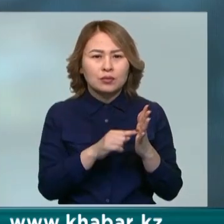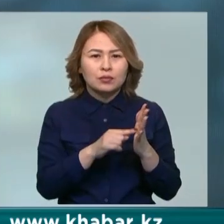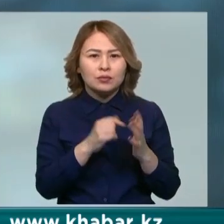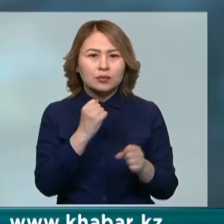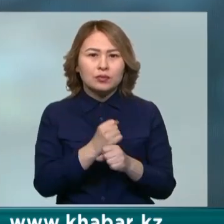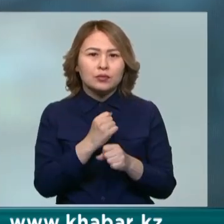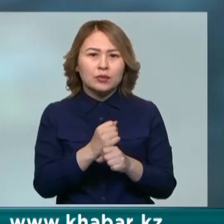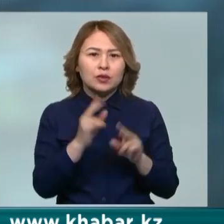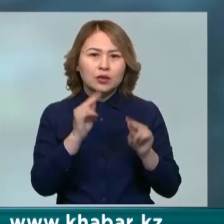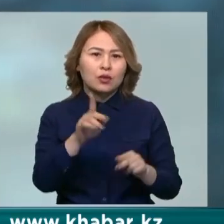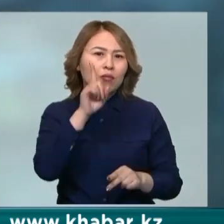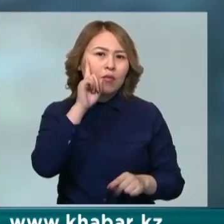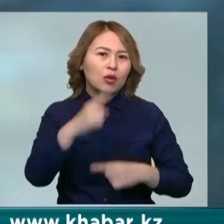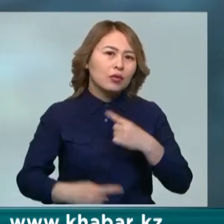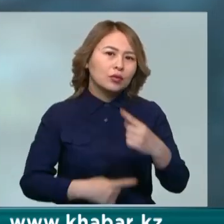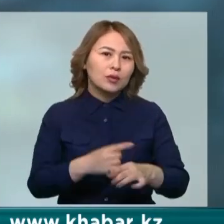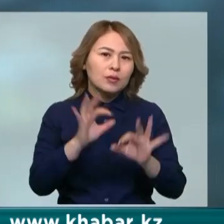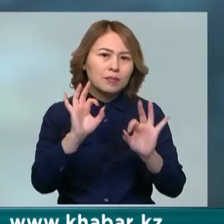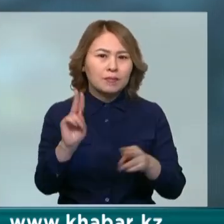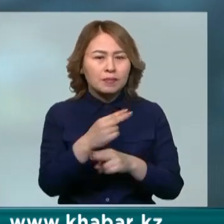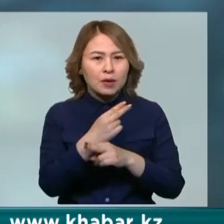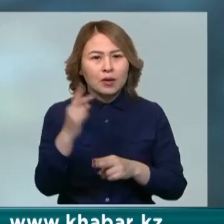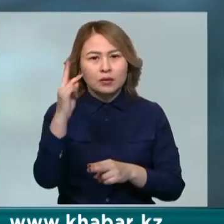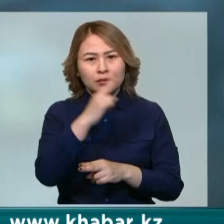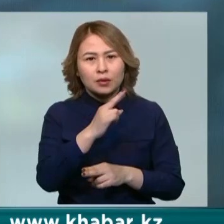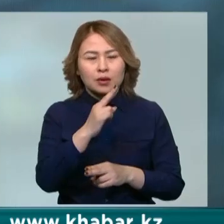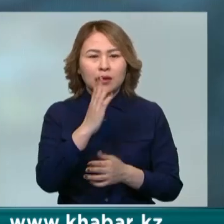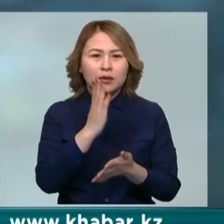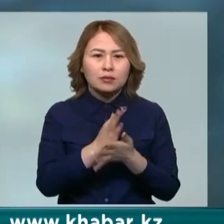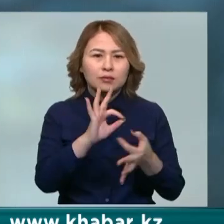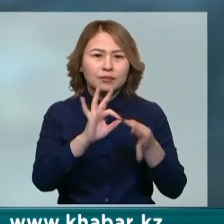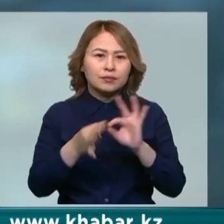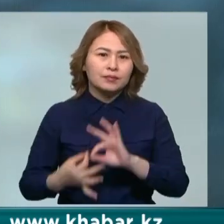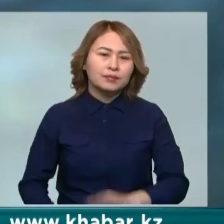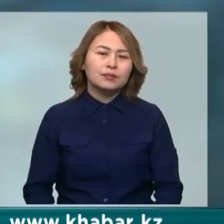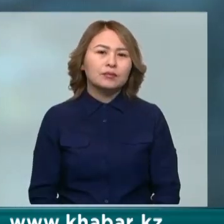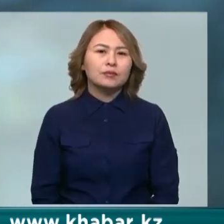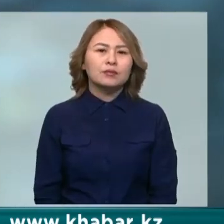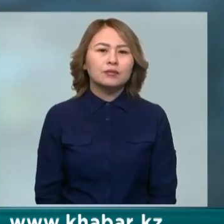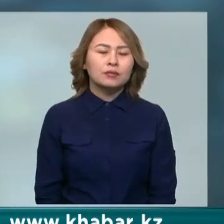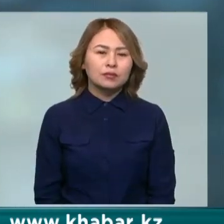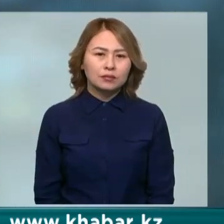жасалады екен? Шынымен жас ұрпаққа дұрыс тәлім тәрбие беріп жүрміз бе? Толығырақ келесі бейнесюжетте.